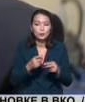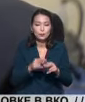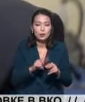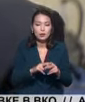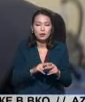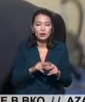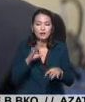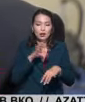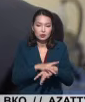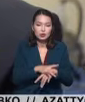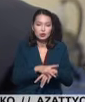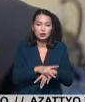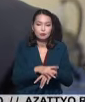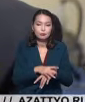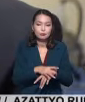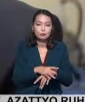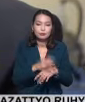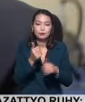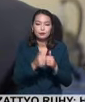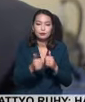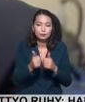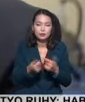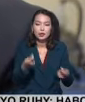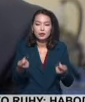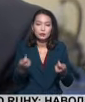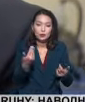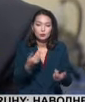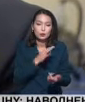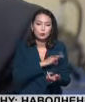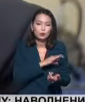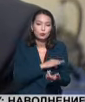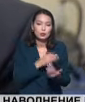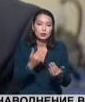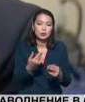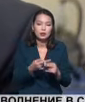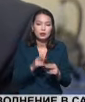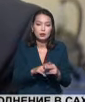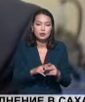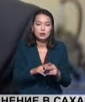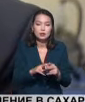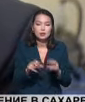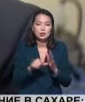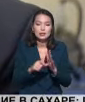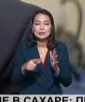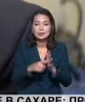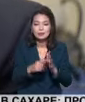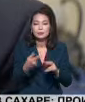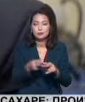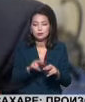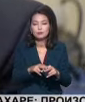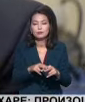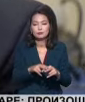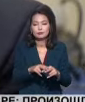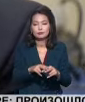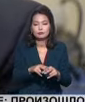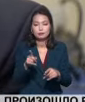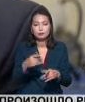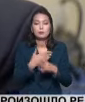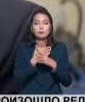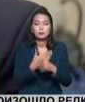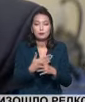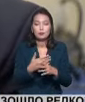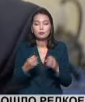фактически каждый владелец этой условной семейной доли может получить 6-7. А есть люди, которые обладают